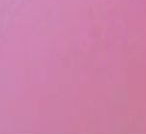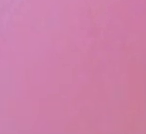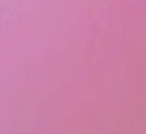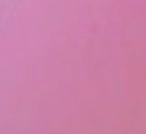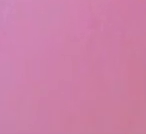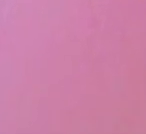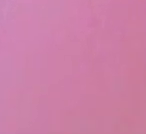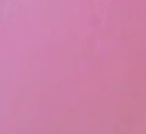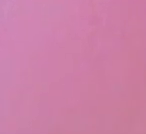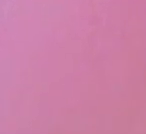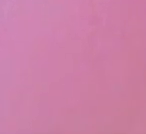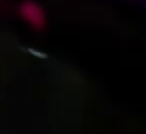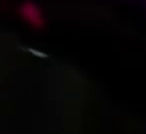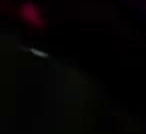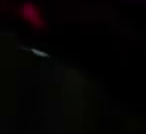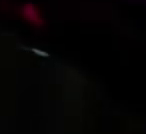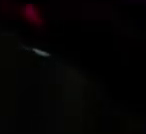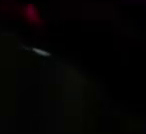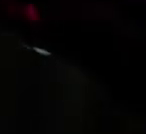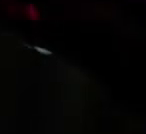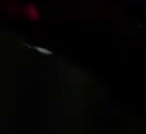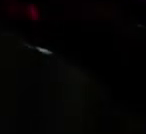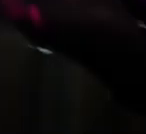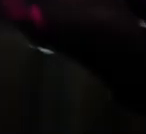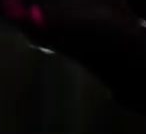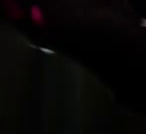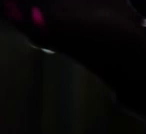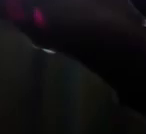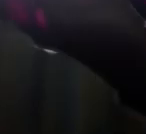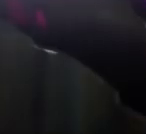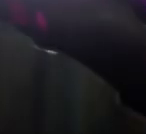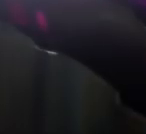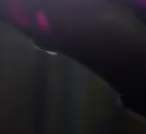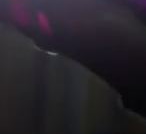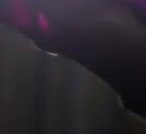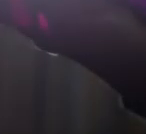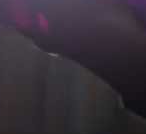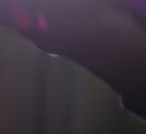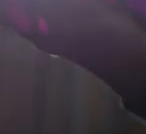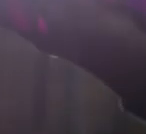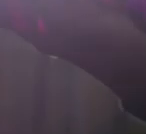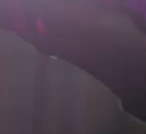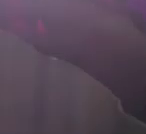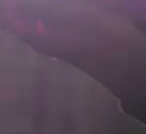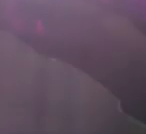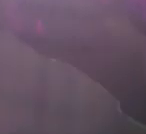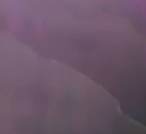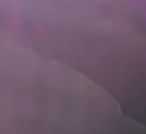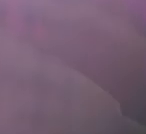borgan. Otashin shoir Usmon Nosir mudhish Qatag'on davrining